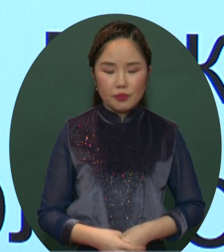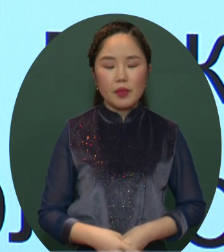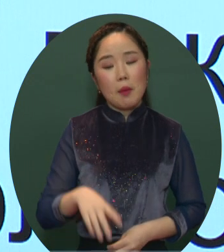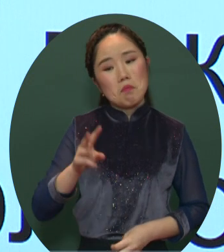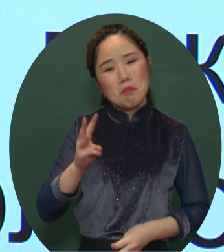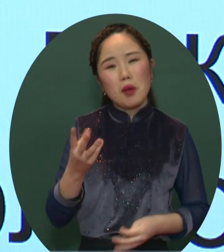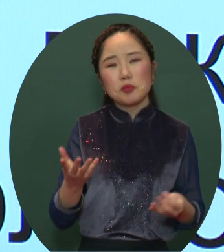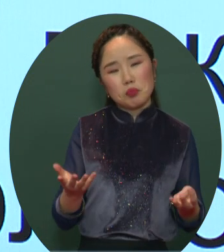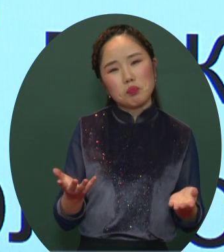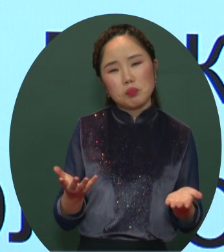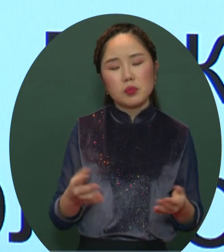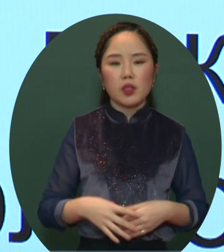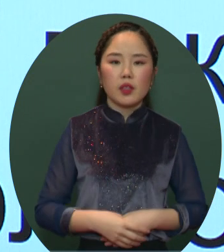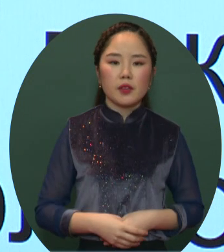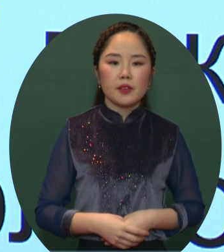Магадгүй